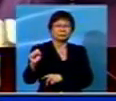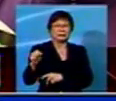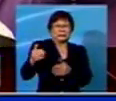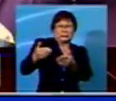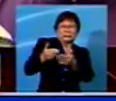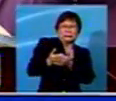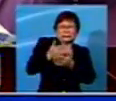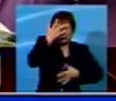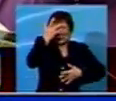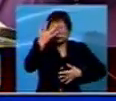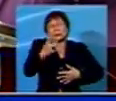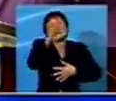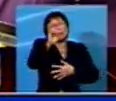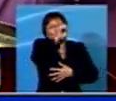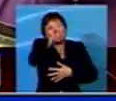50%